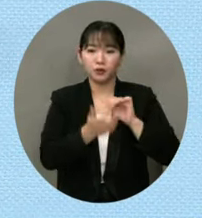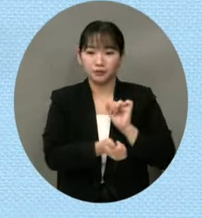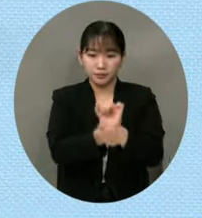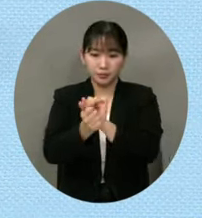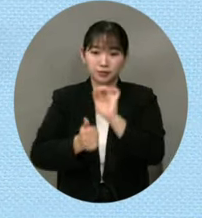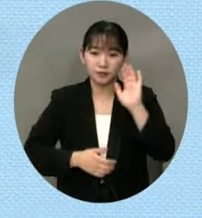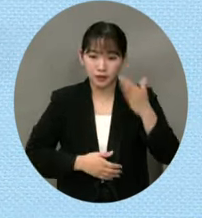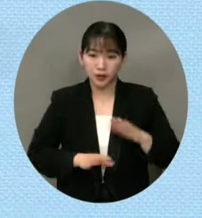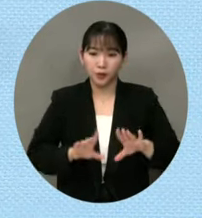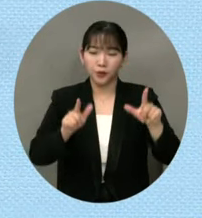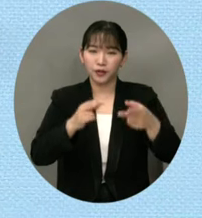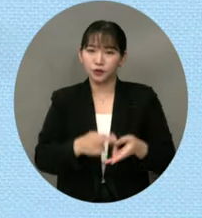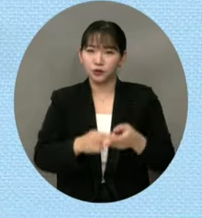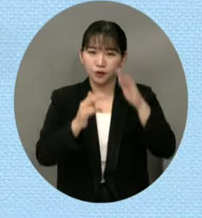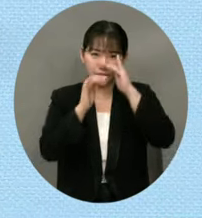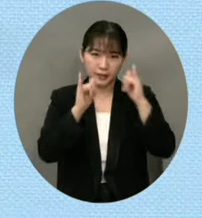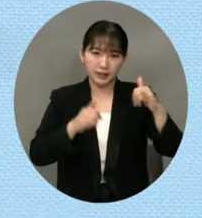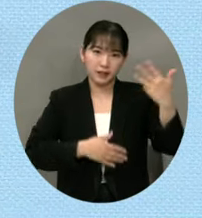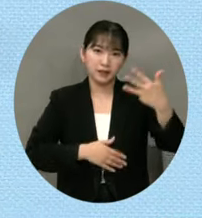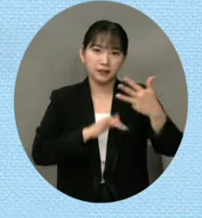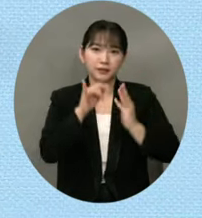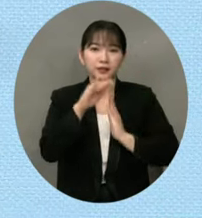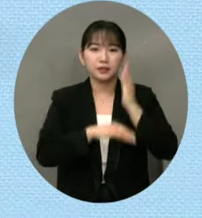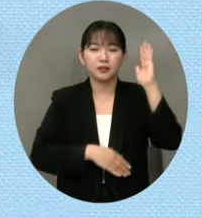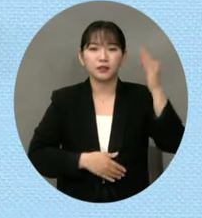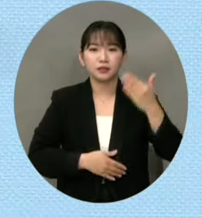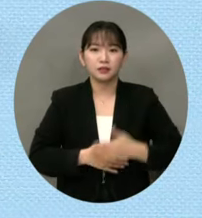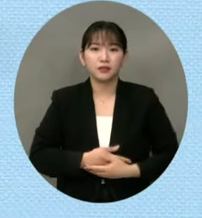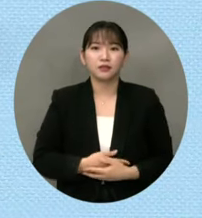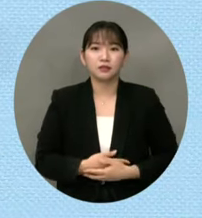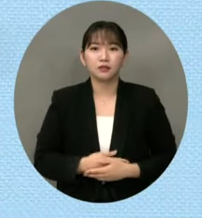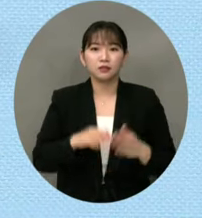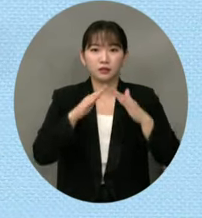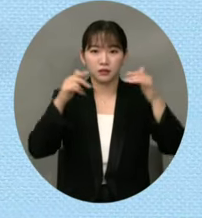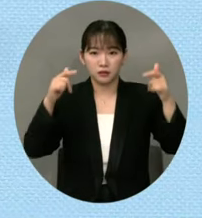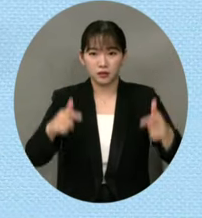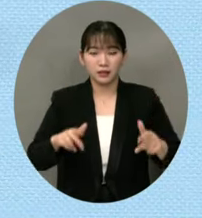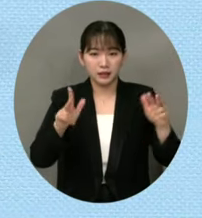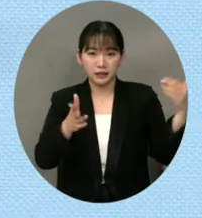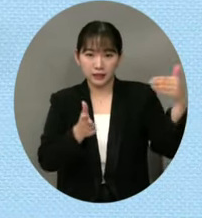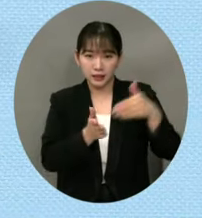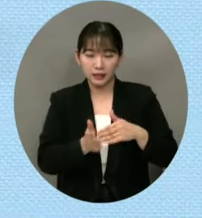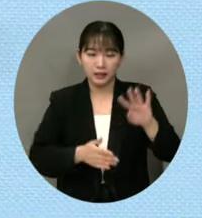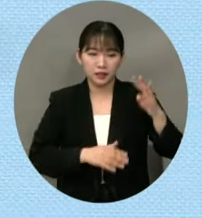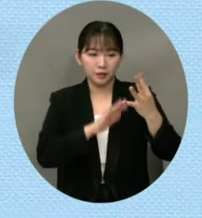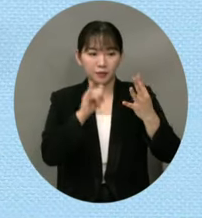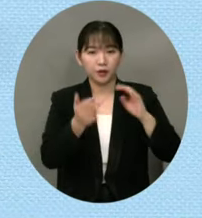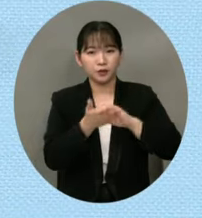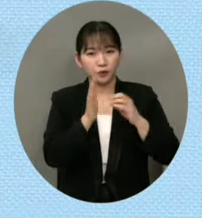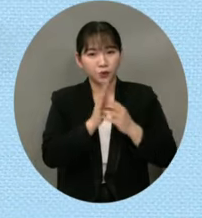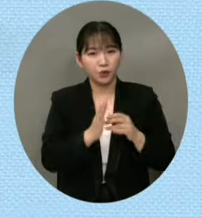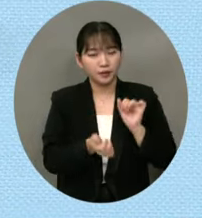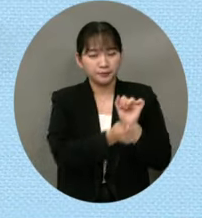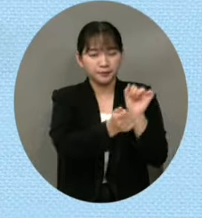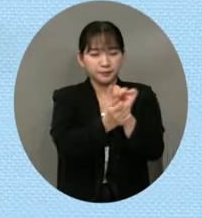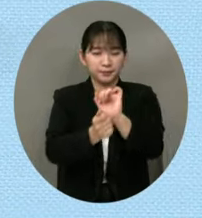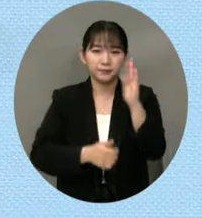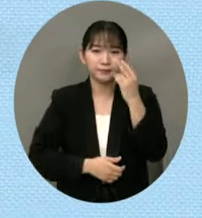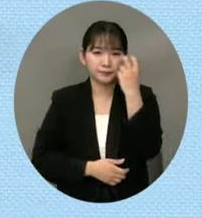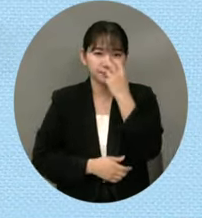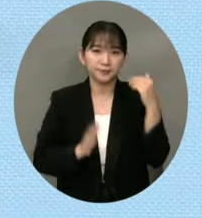감염됐고 올해 누적 환자는 8,000 명이 넘었습니다. 전남에서도 지금까지 400명 가까이가 감염된